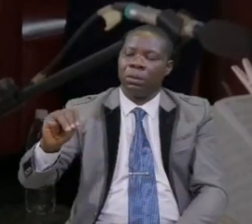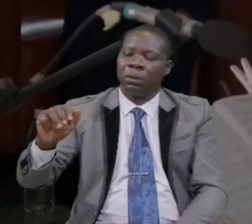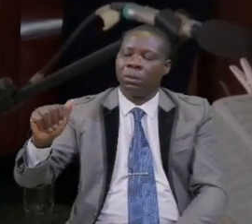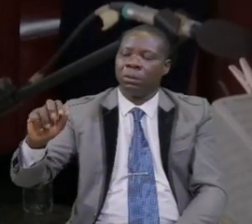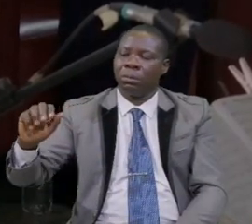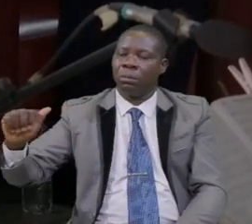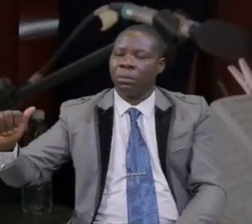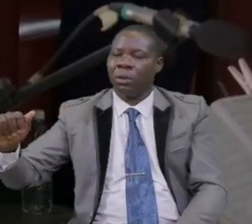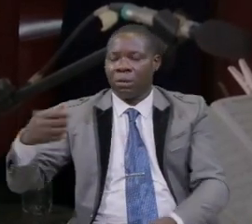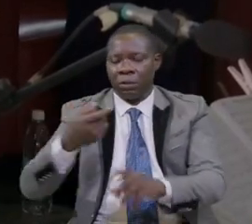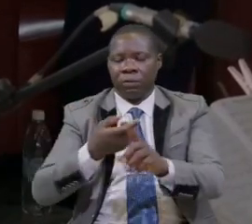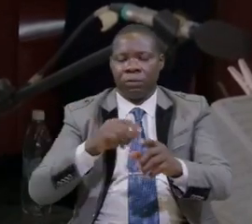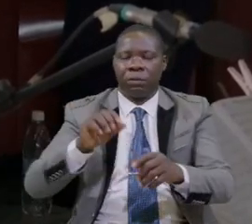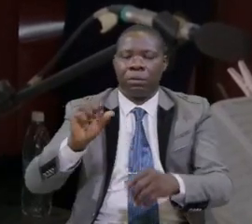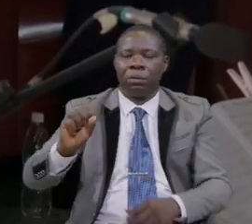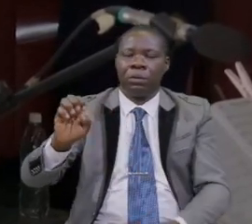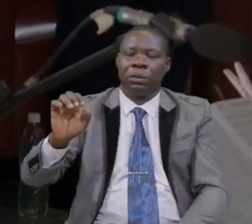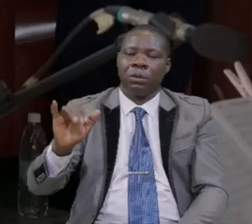Recevant l'argent de Naaman de la Syrie.